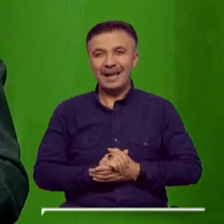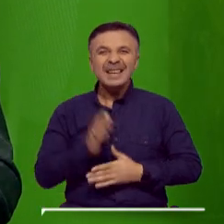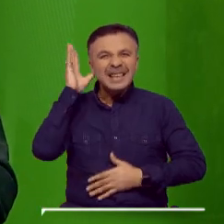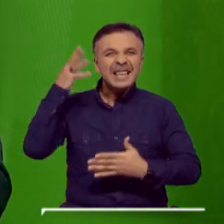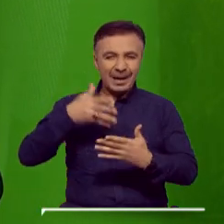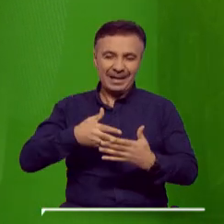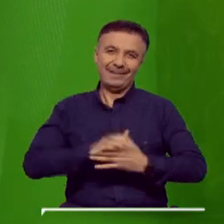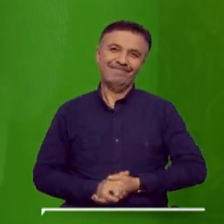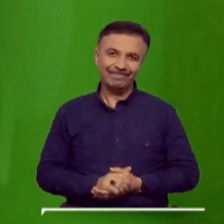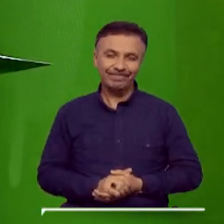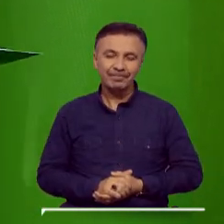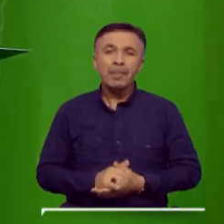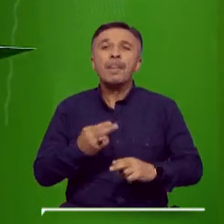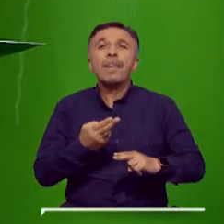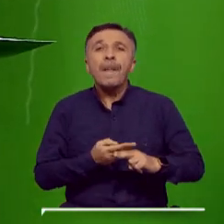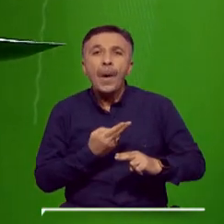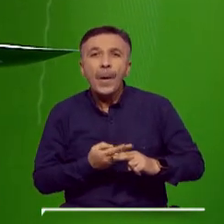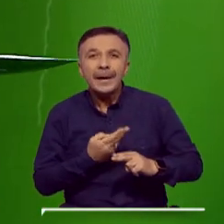ibadettir. Mesela